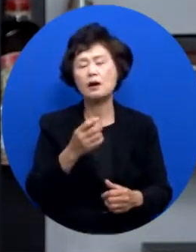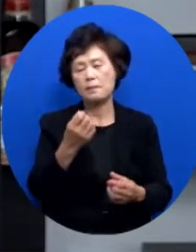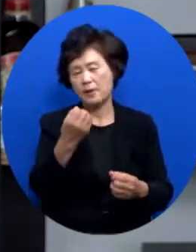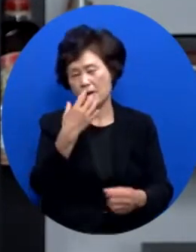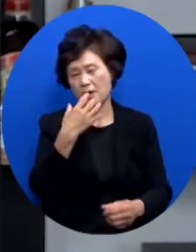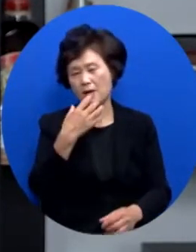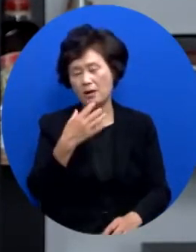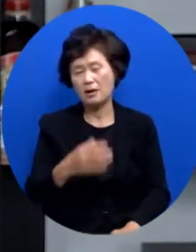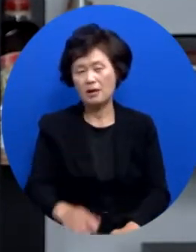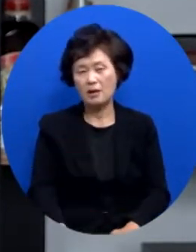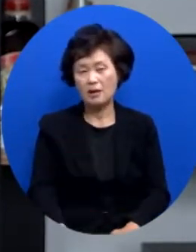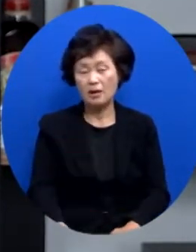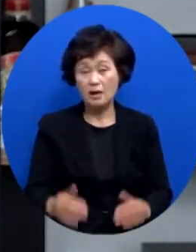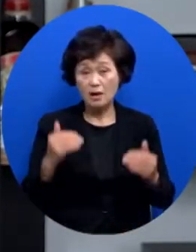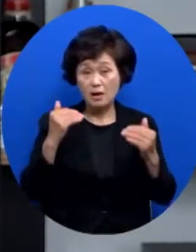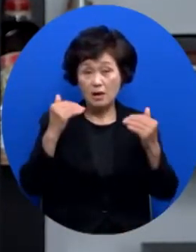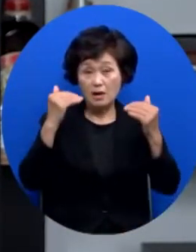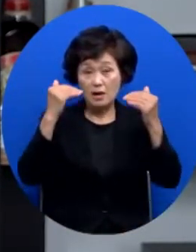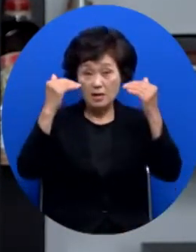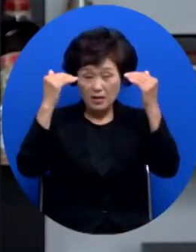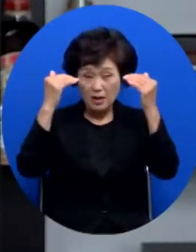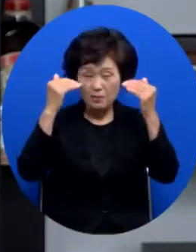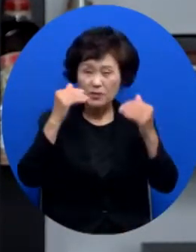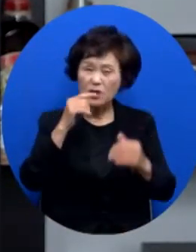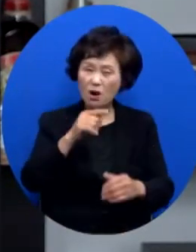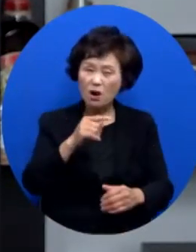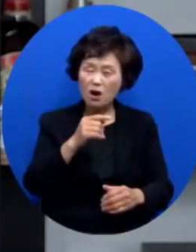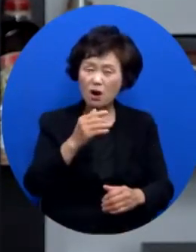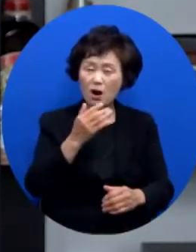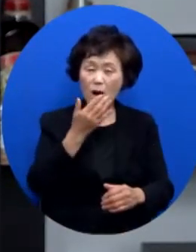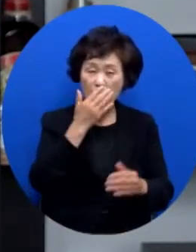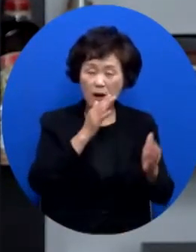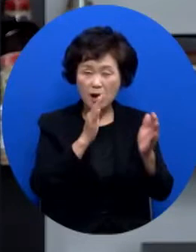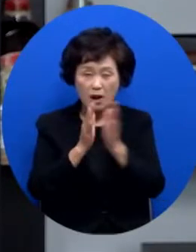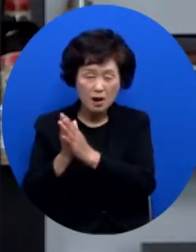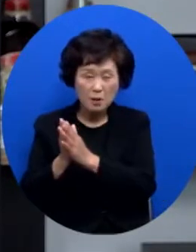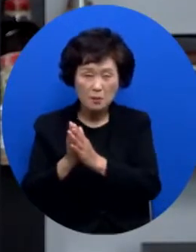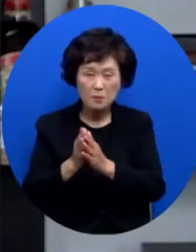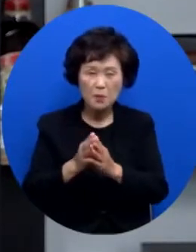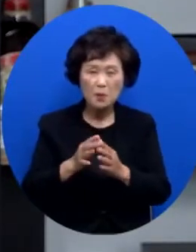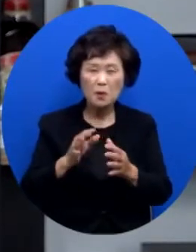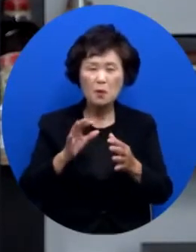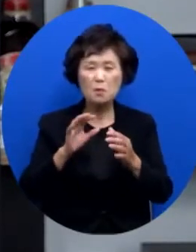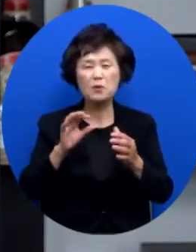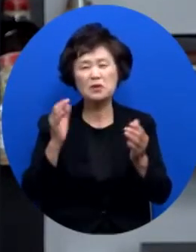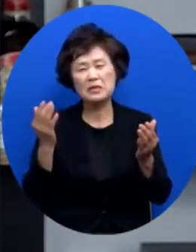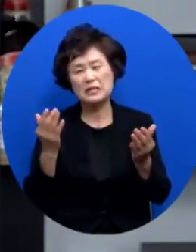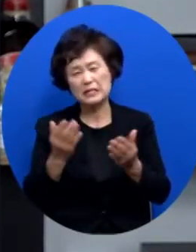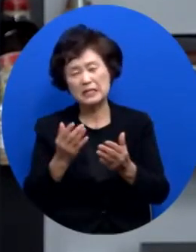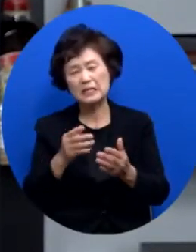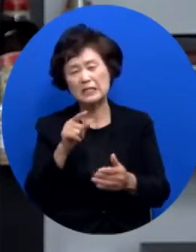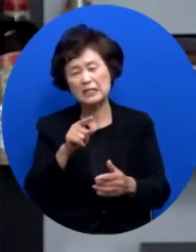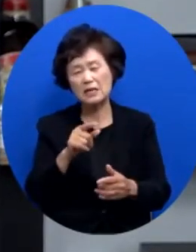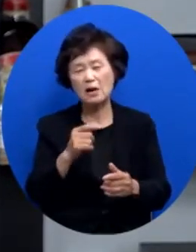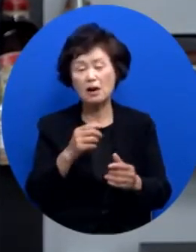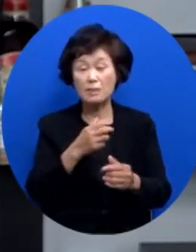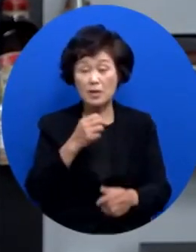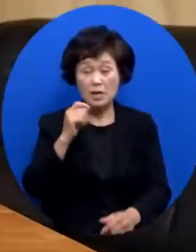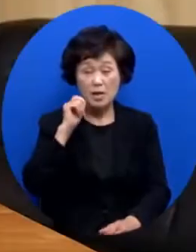해주면서 커가면서 연좌제의 사슬이 얼마나 또 비극스러운가를 평생 깨달으면서